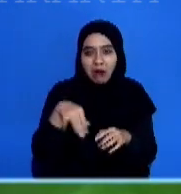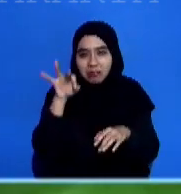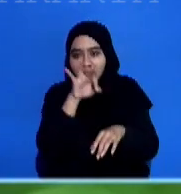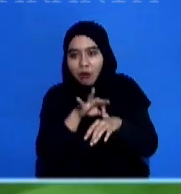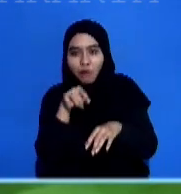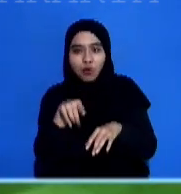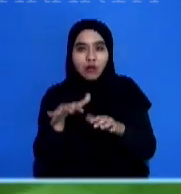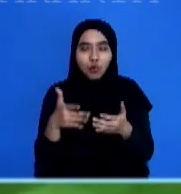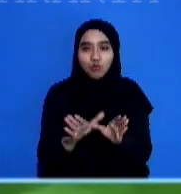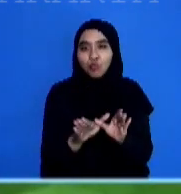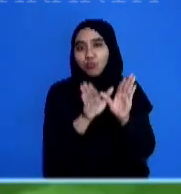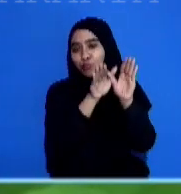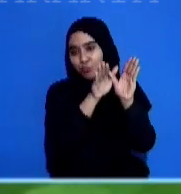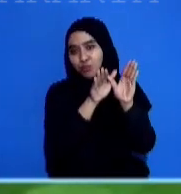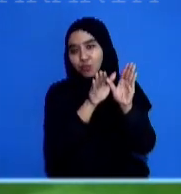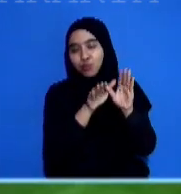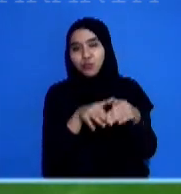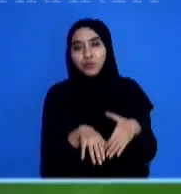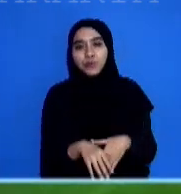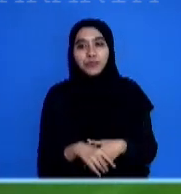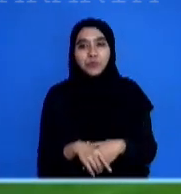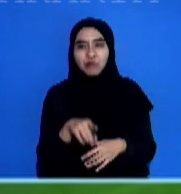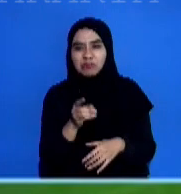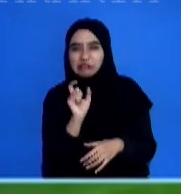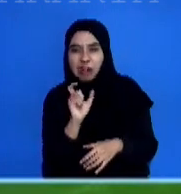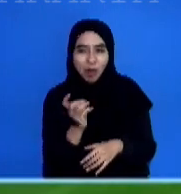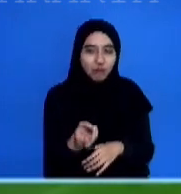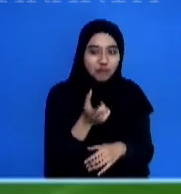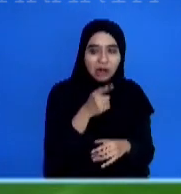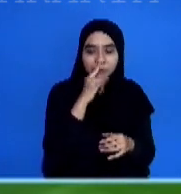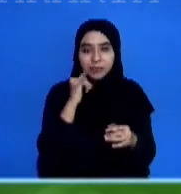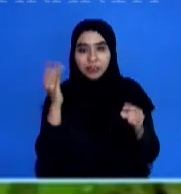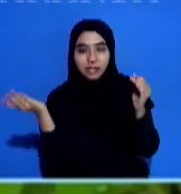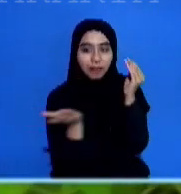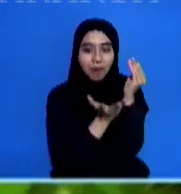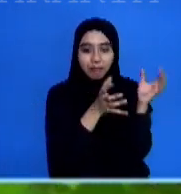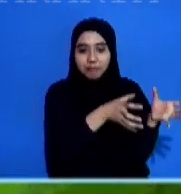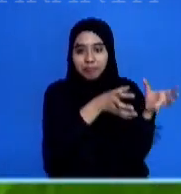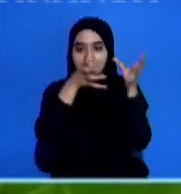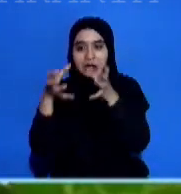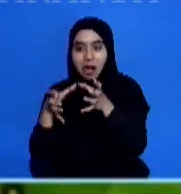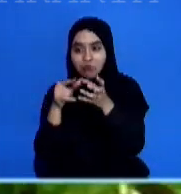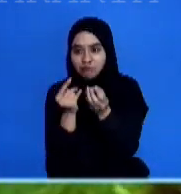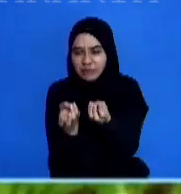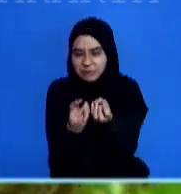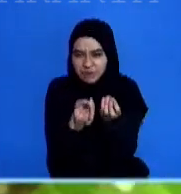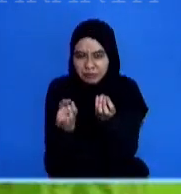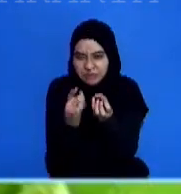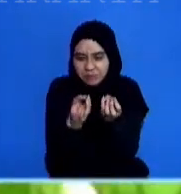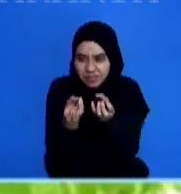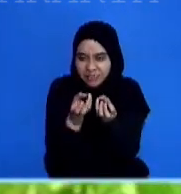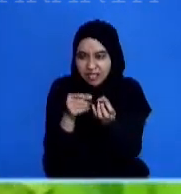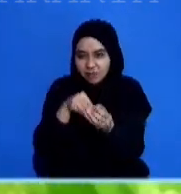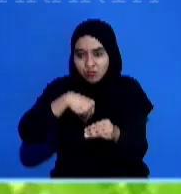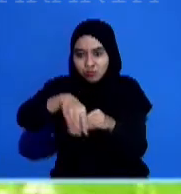kupu-kupuar taneman menugi namung gampil SAG lumantarek batang men wijinipun ingkang Sami tu wonten kalih